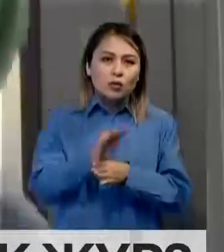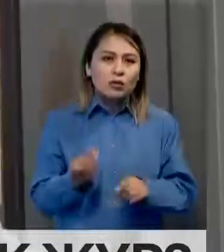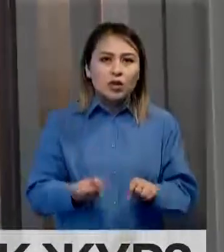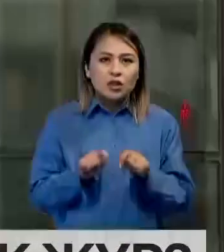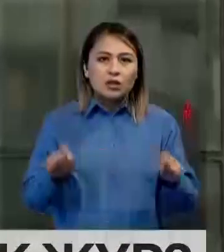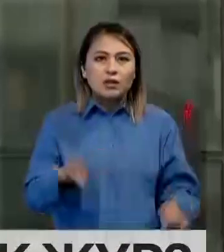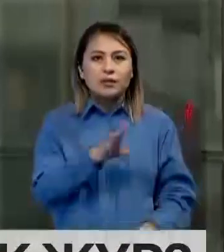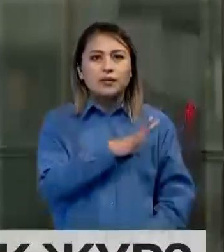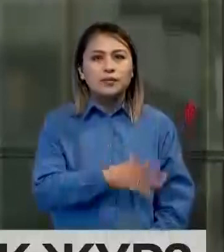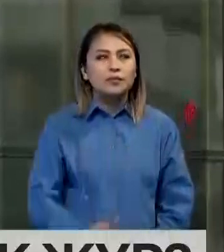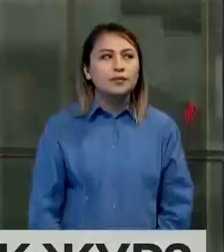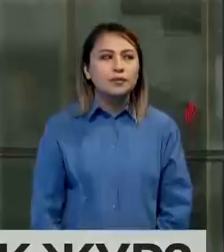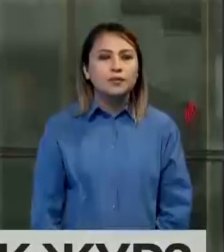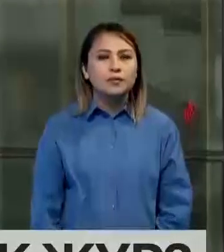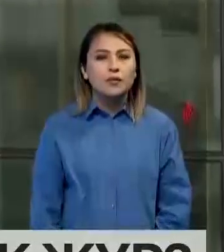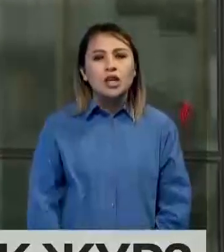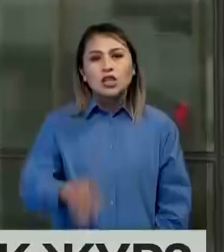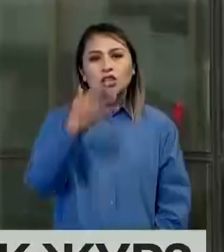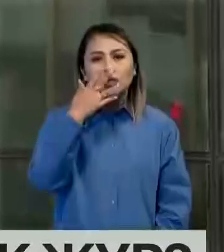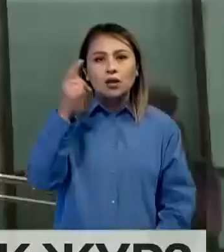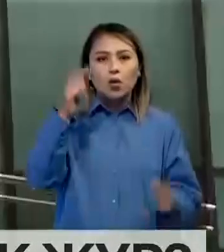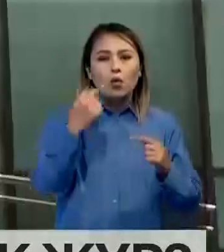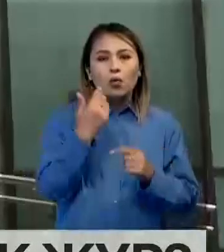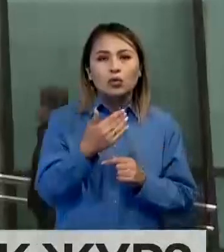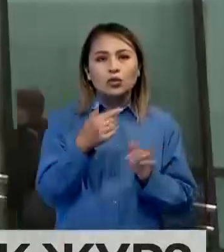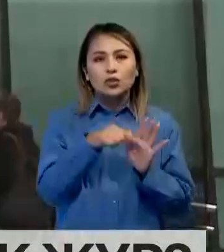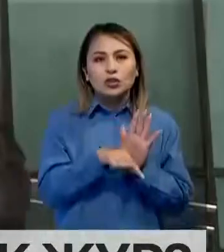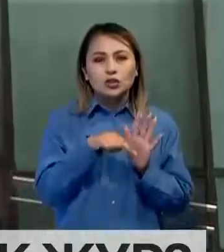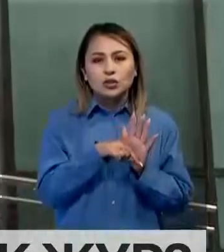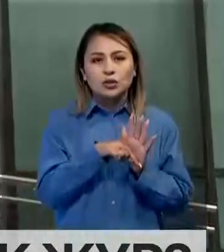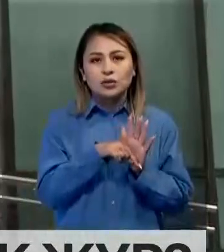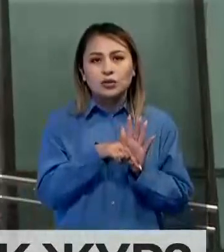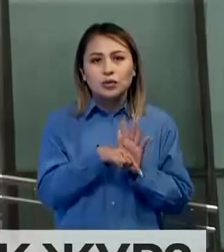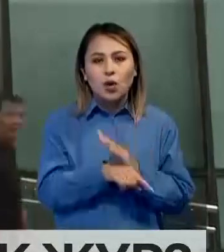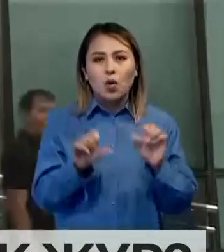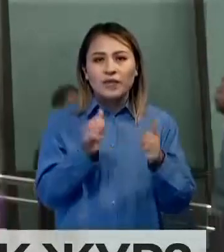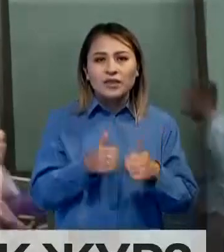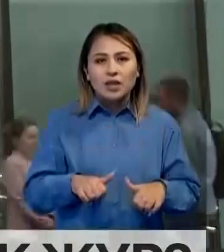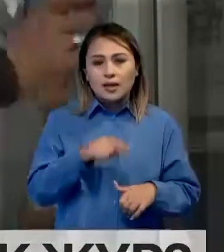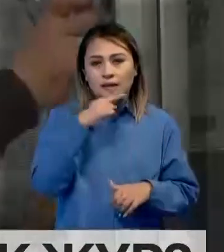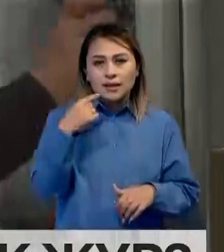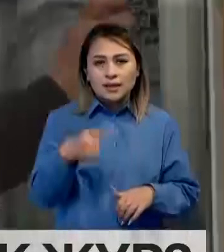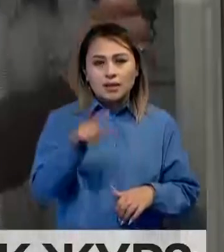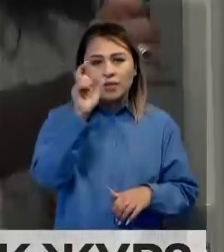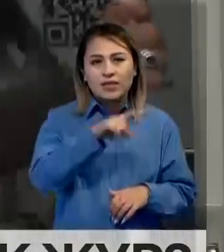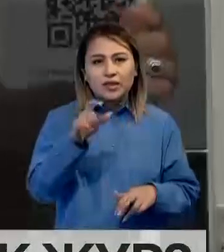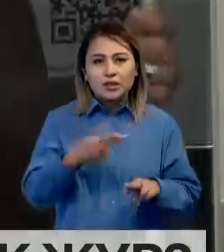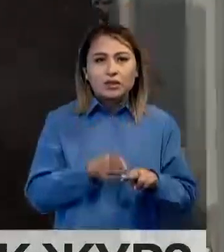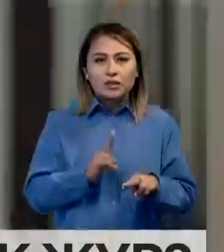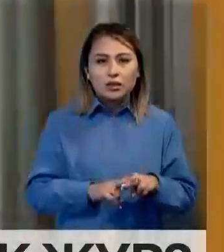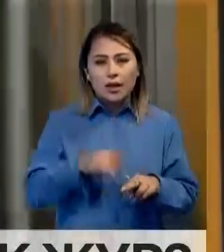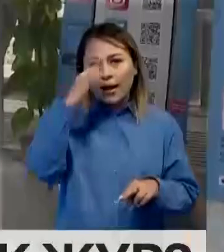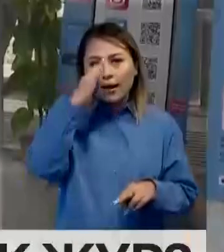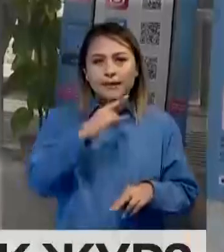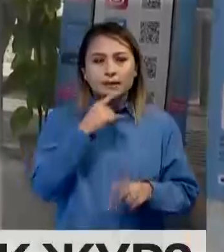ашылған. Шетел азаматтары оның ішінде Ресей Федерациясының азаматтарының